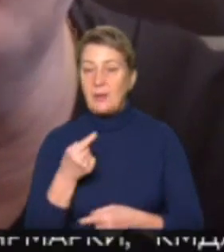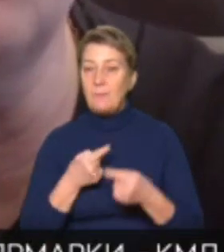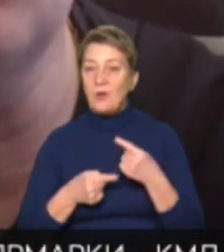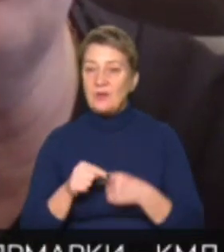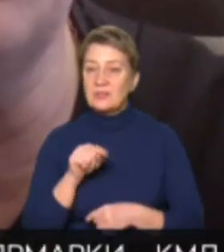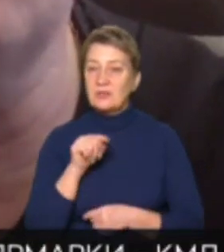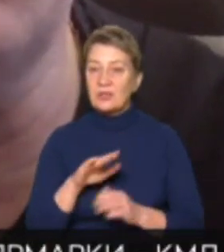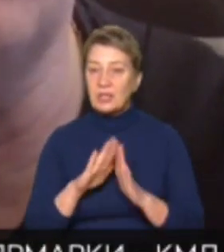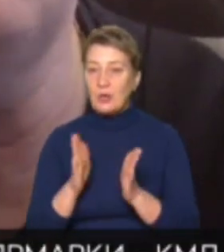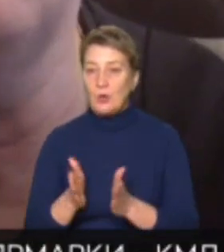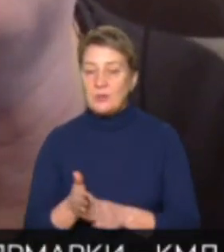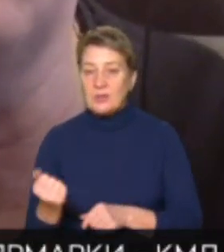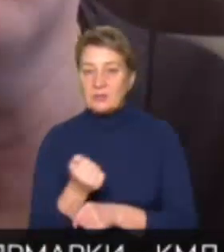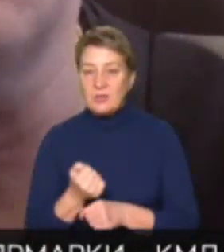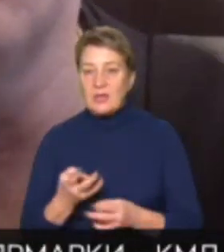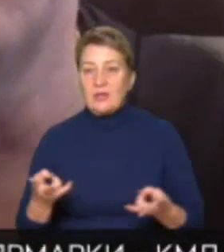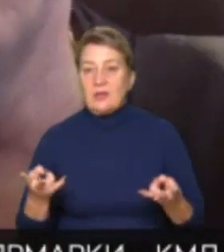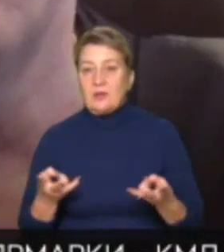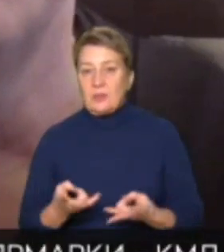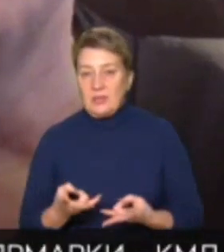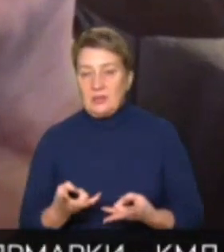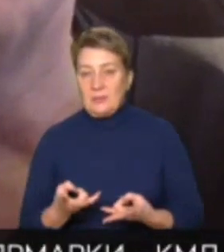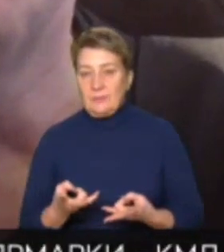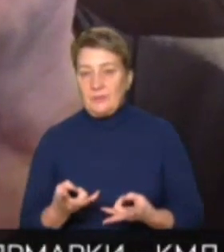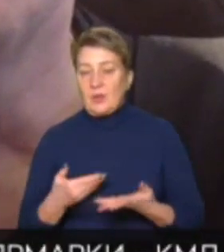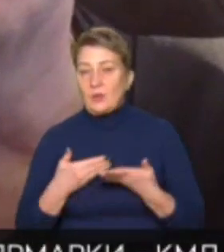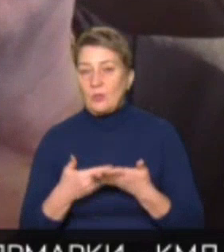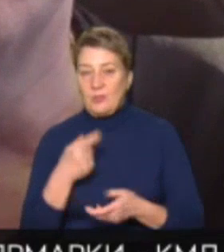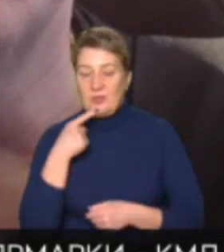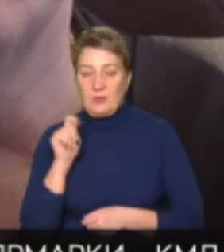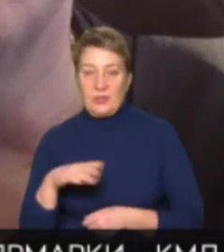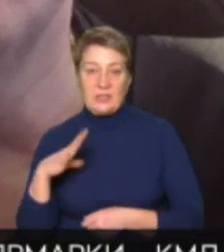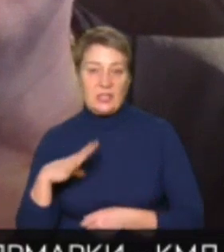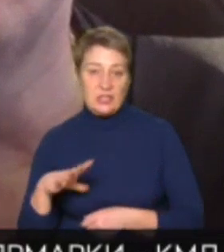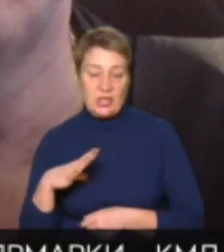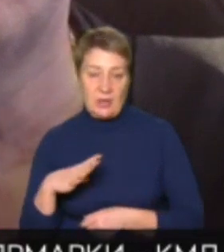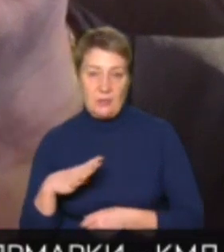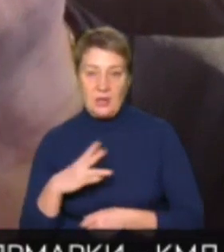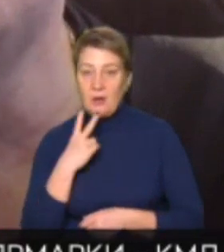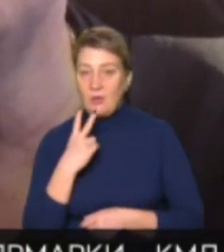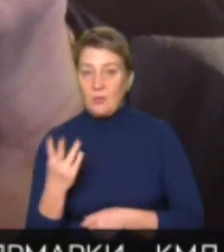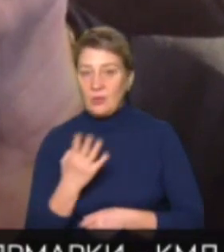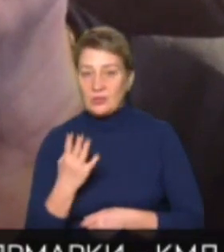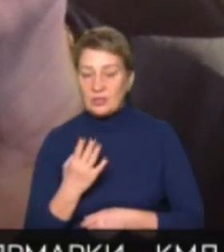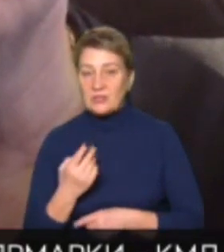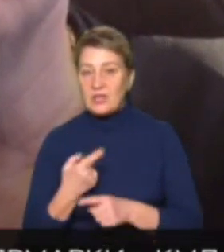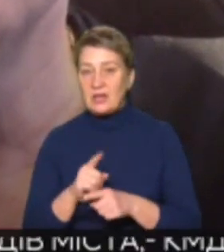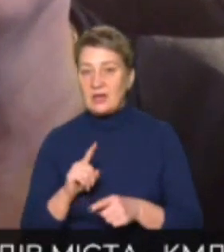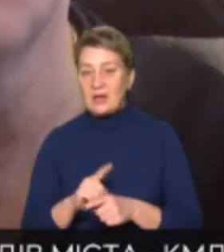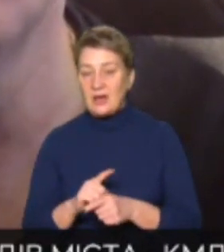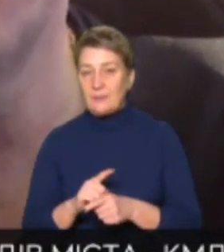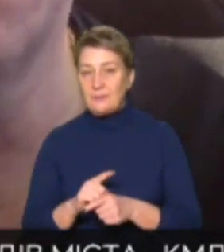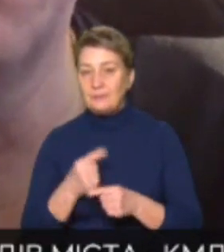тих обсягів зброї, яку необхідно нам надати. Чекаємо на це, а поки що бачимо, як арсенал росіян росте, і